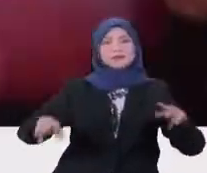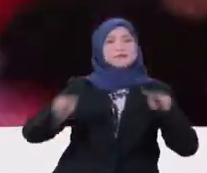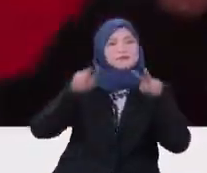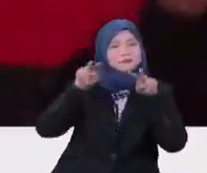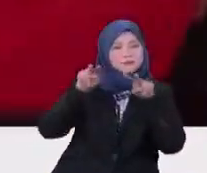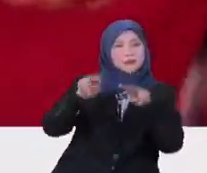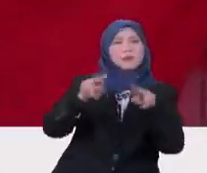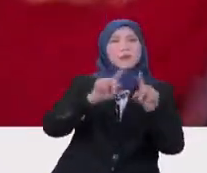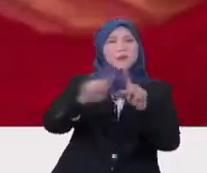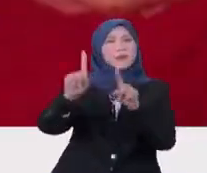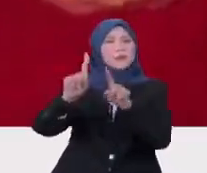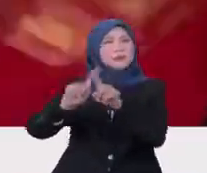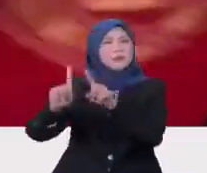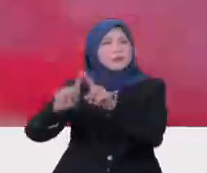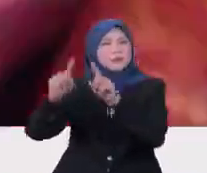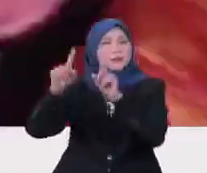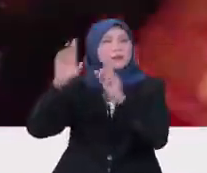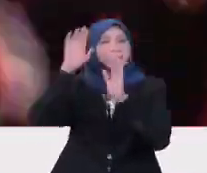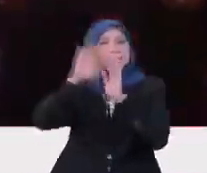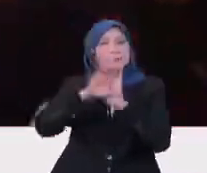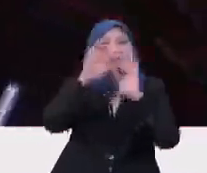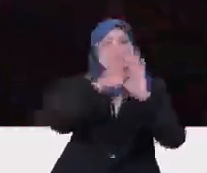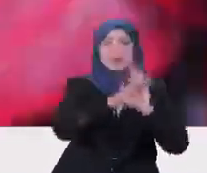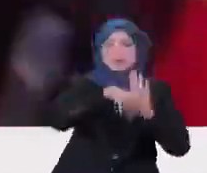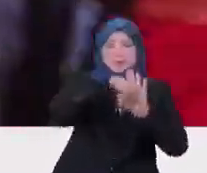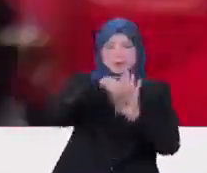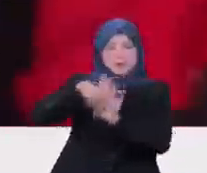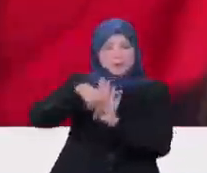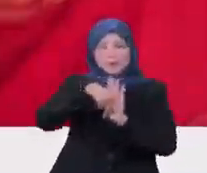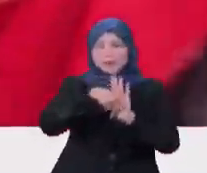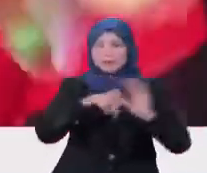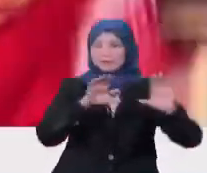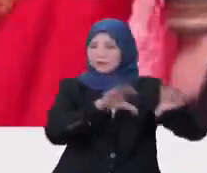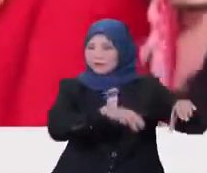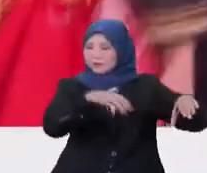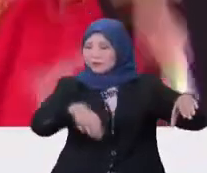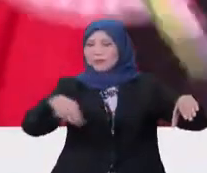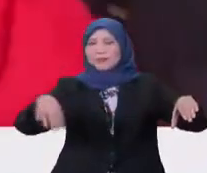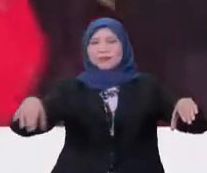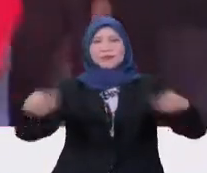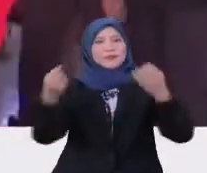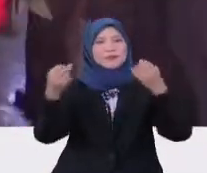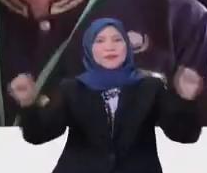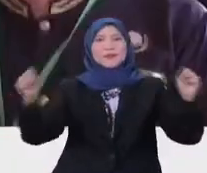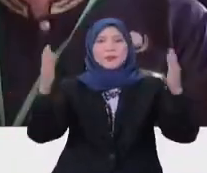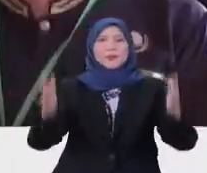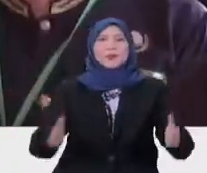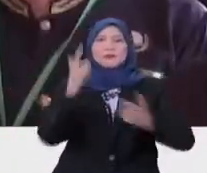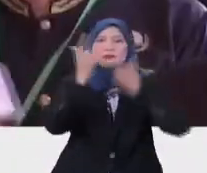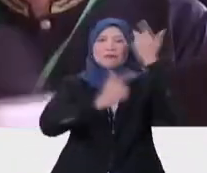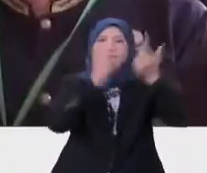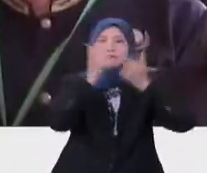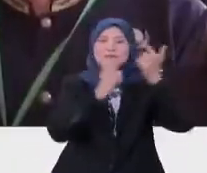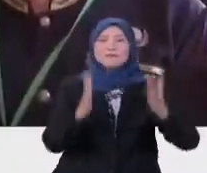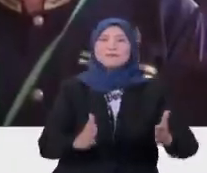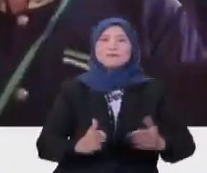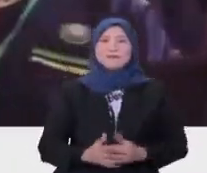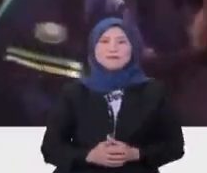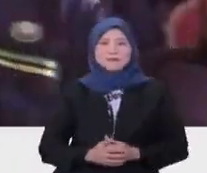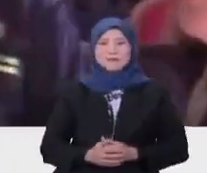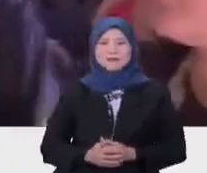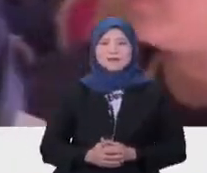melihat berbagai gambar dan juga pameran yang telah pun kita sediakan untuk para pengunjung.